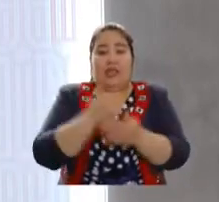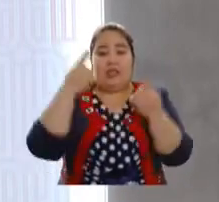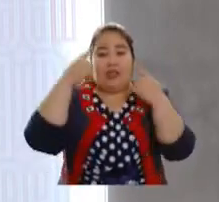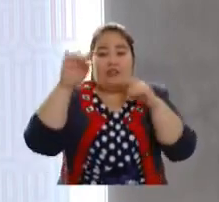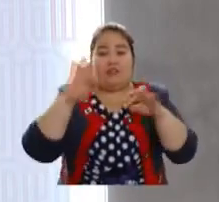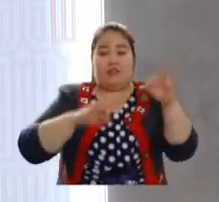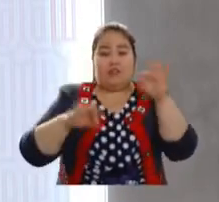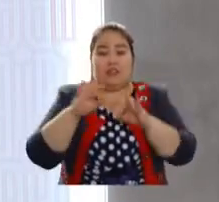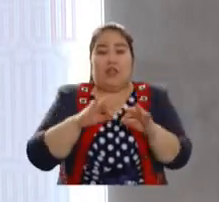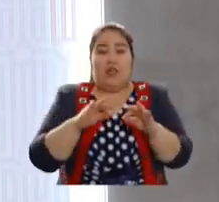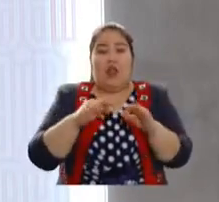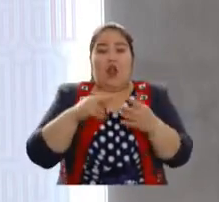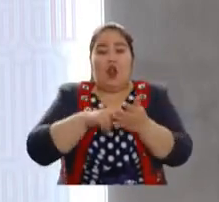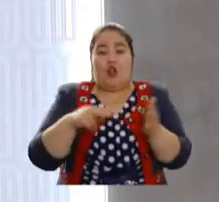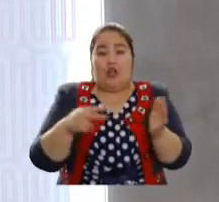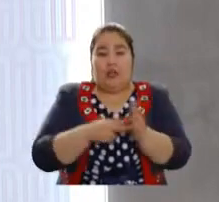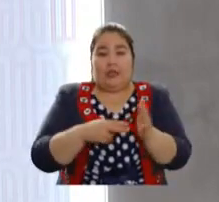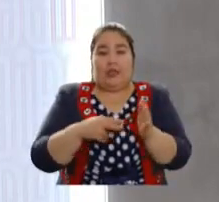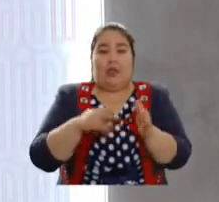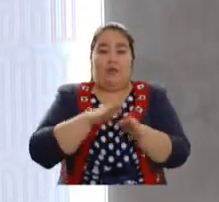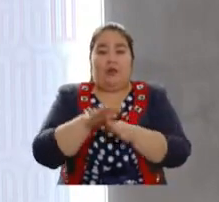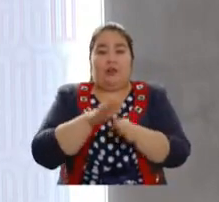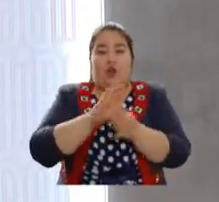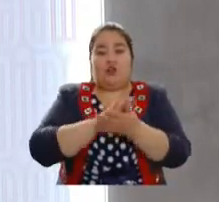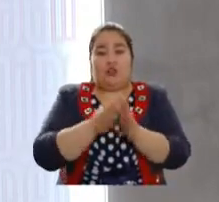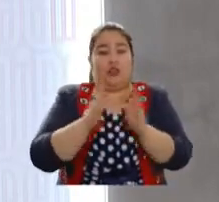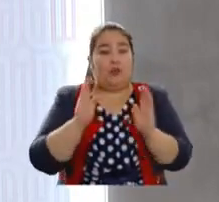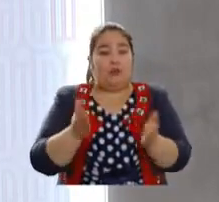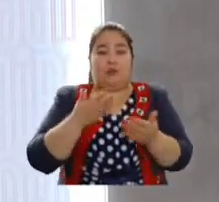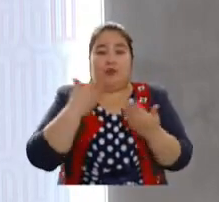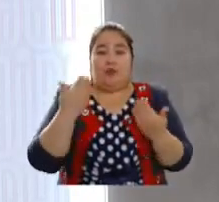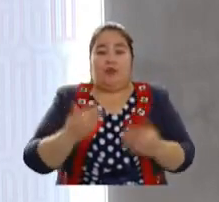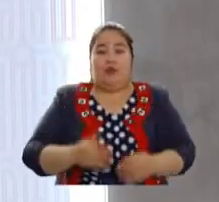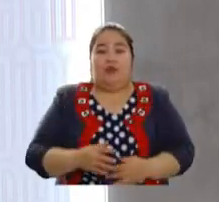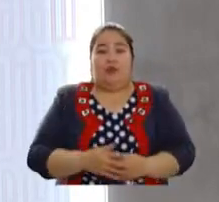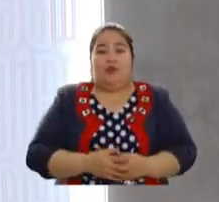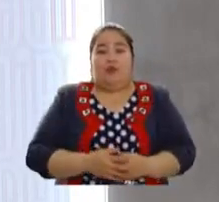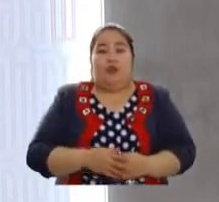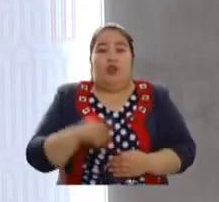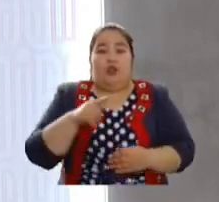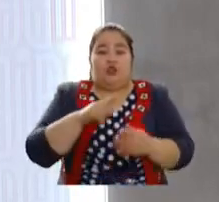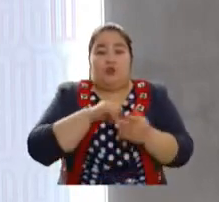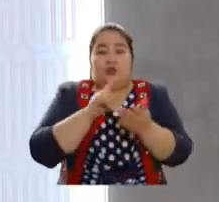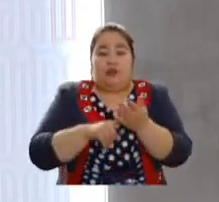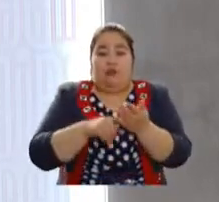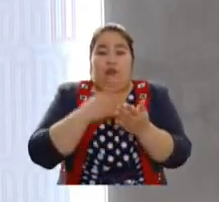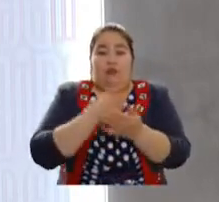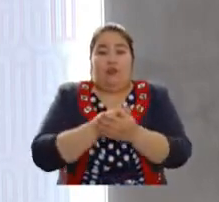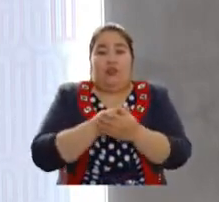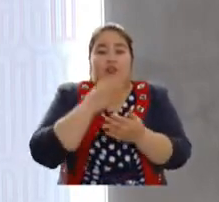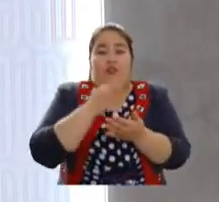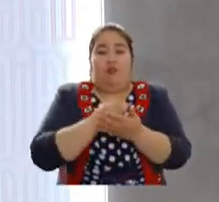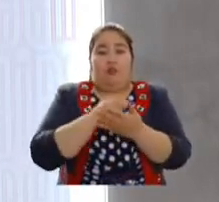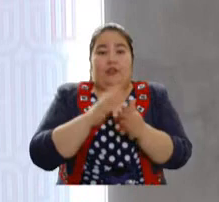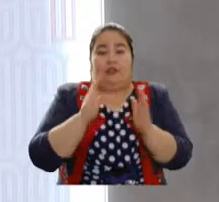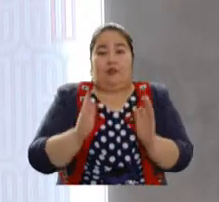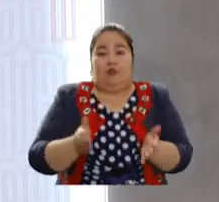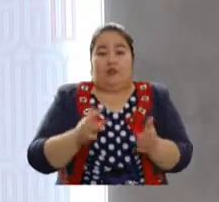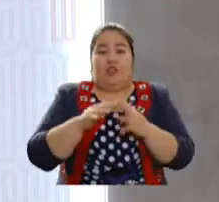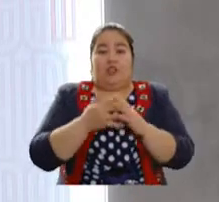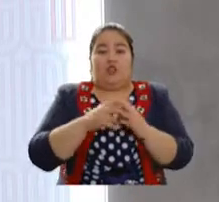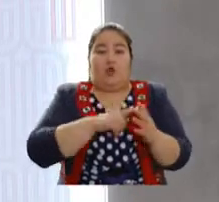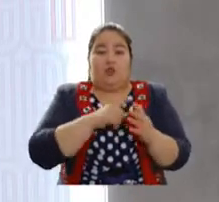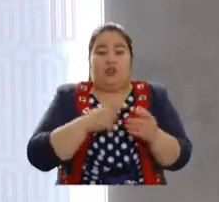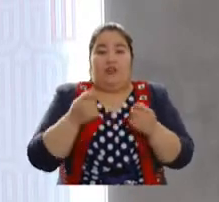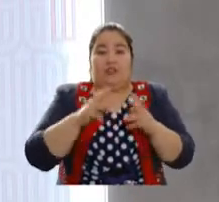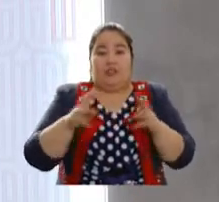investitsiya loyihalari amalga oshirilyaptimi? Demak, ushbu savolga javob beradigan bo'lsak, Qishloq xo'jaligi